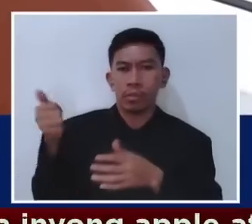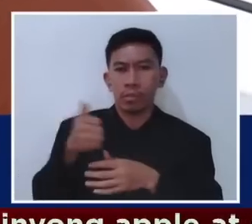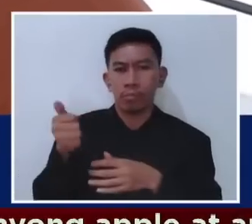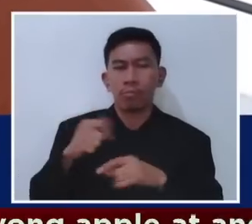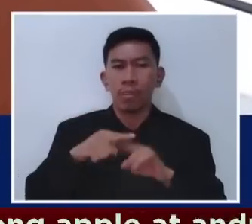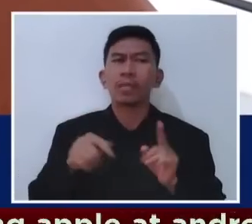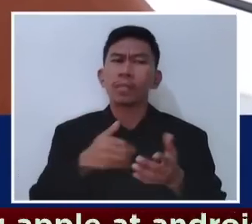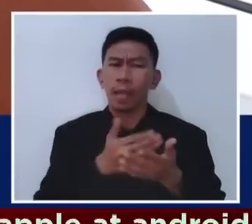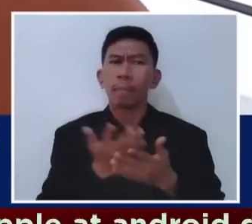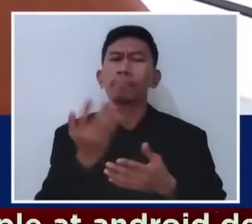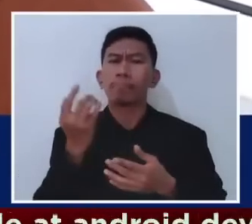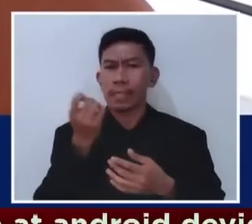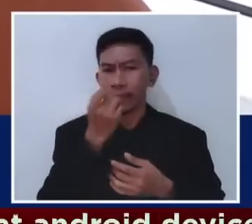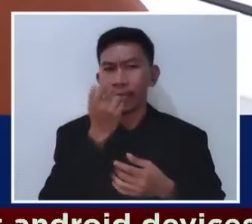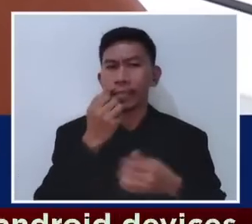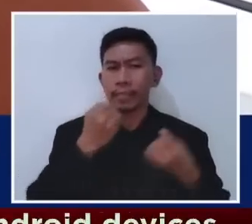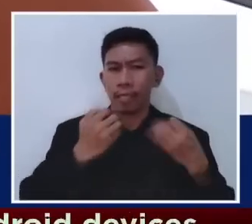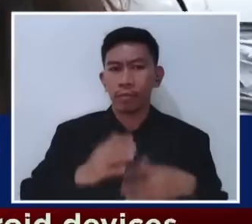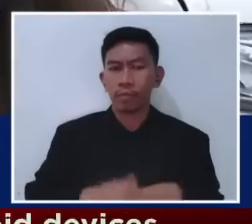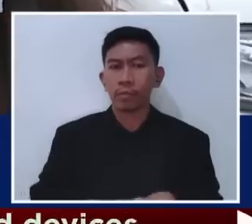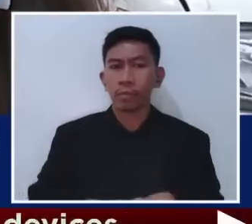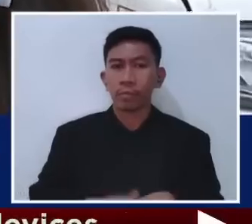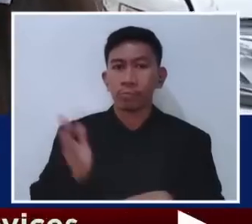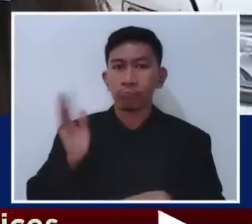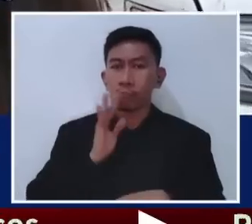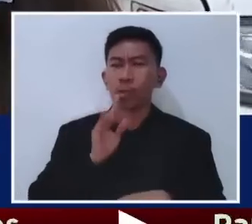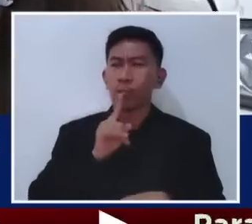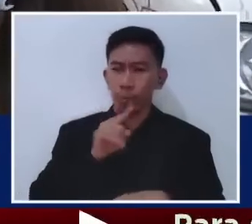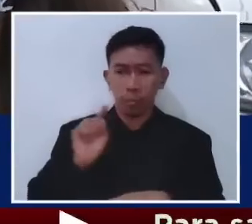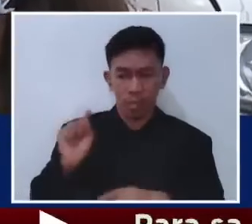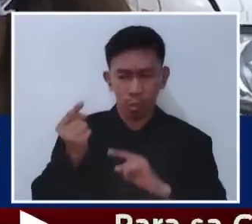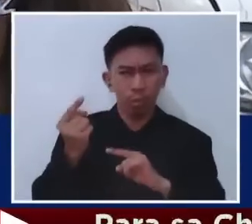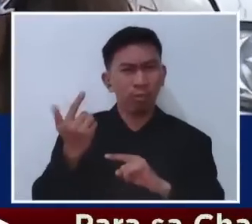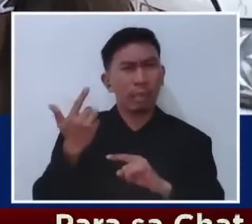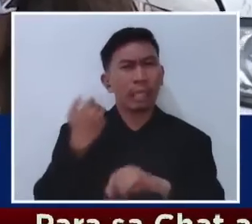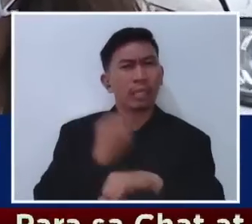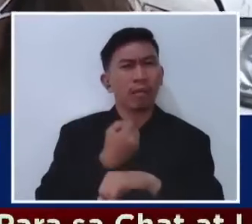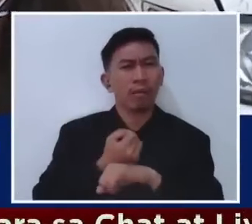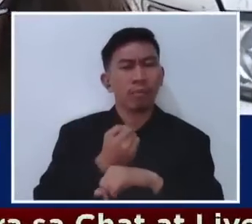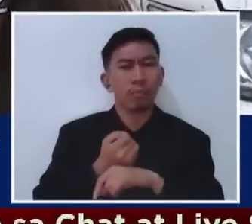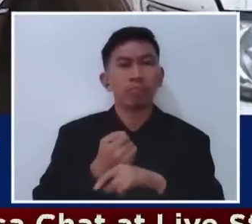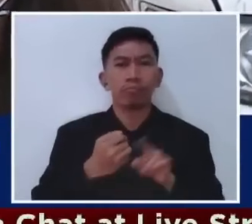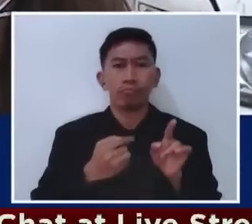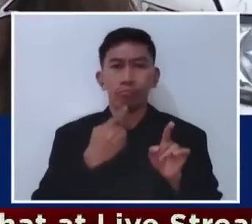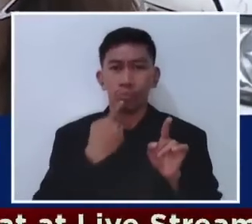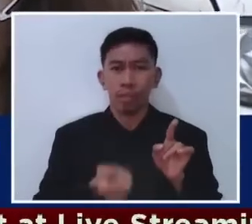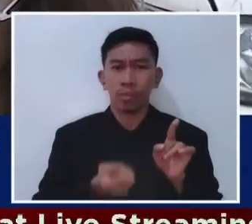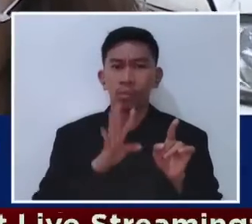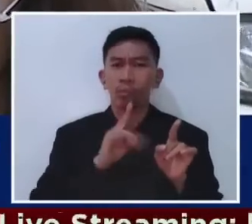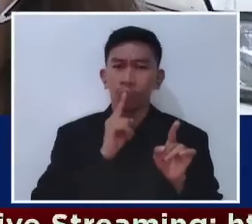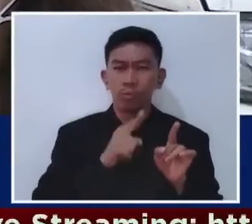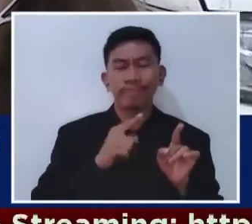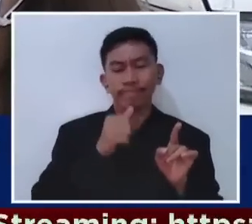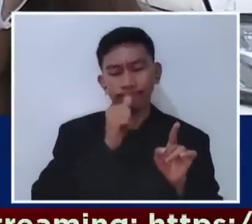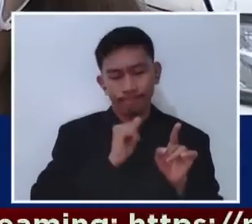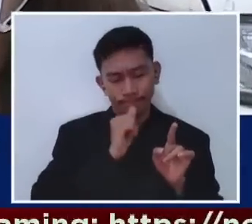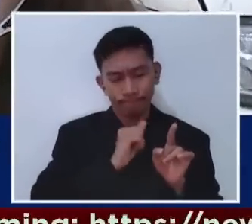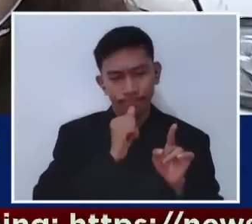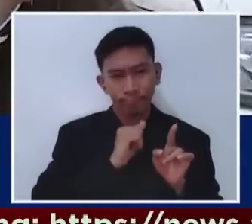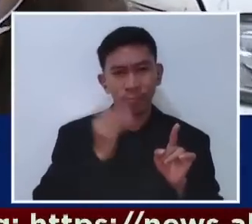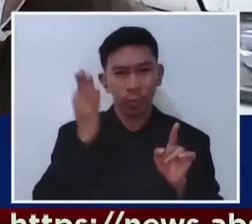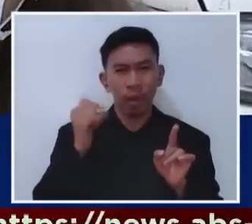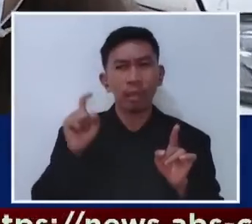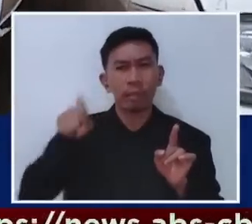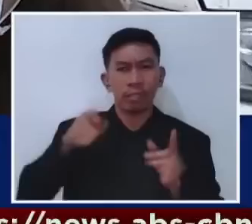kahit piso lang po, masakit na po sa bulsa namin, mahirap. Kakayanin po para din po hindi naman masyado ma-deprive yung mga drivers